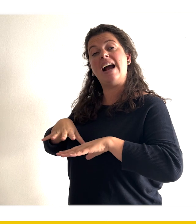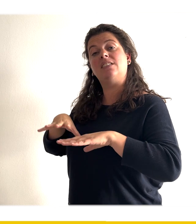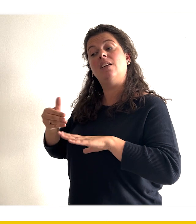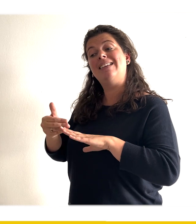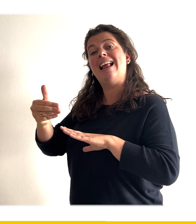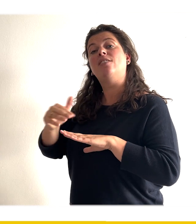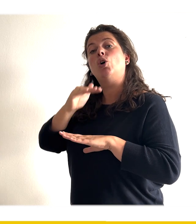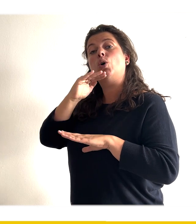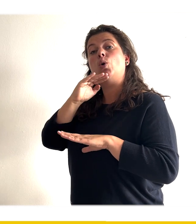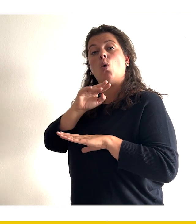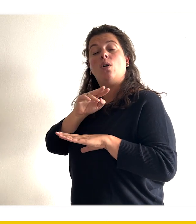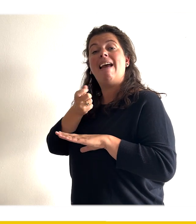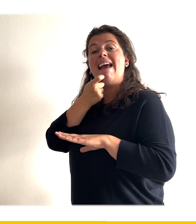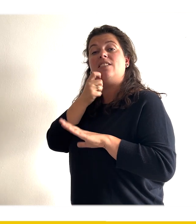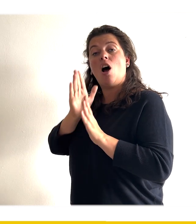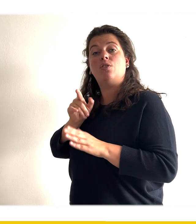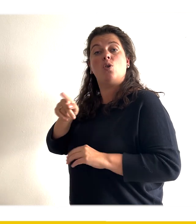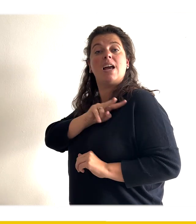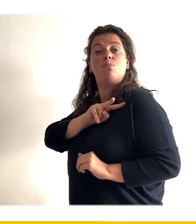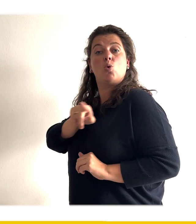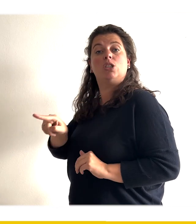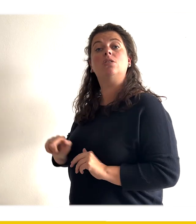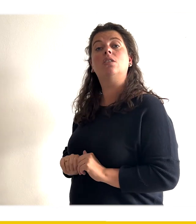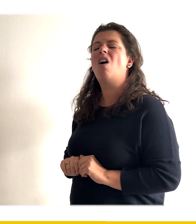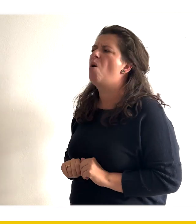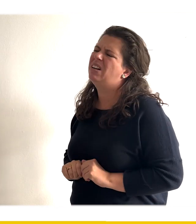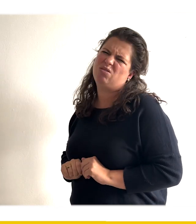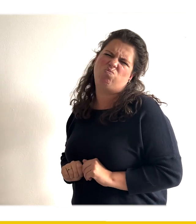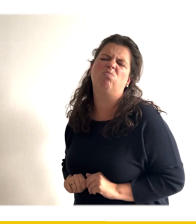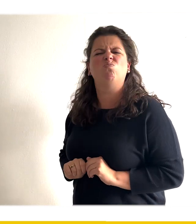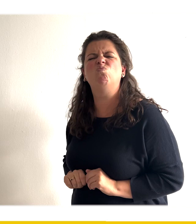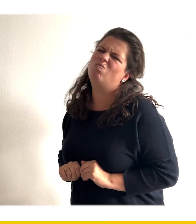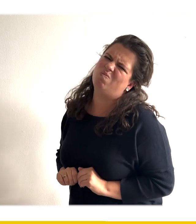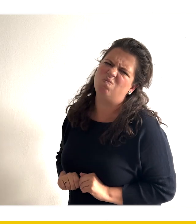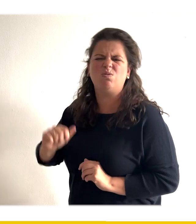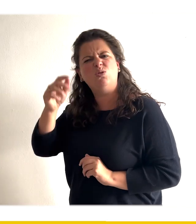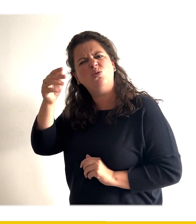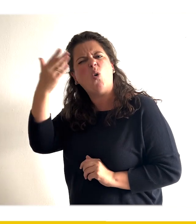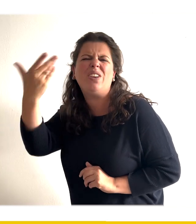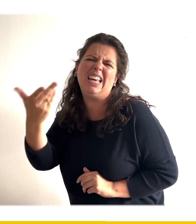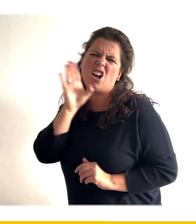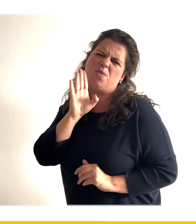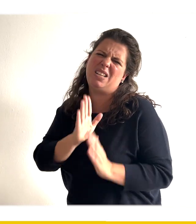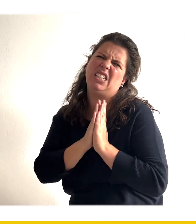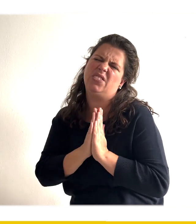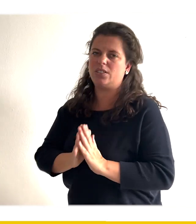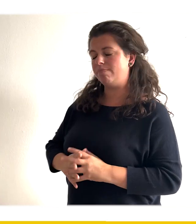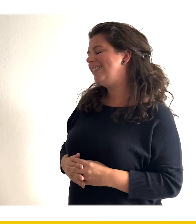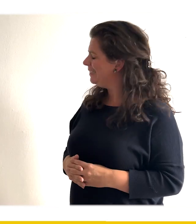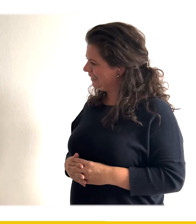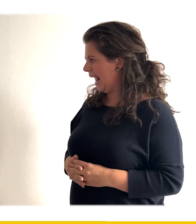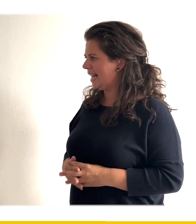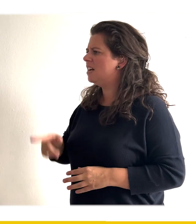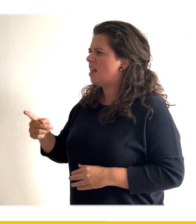voor hun. Dus deze zijn gelijk voor mij. Oh, Sophie, alsjeblieft. Mag ik een paar chipjes? Nee, Olly. Jij deed echt